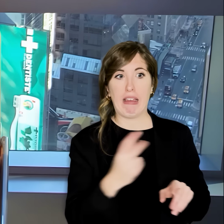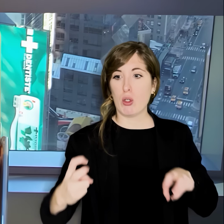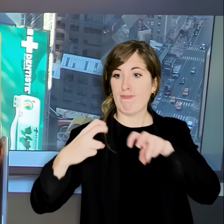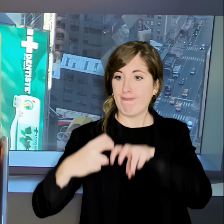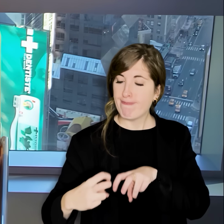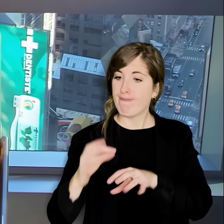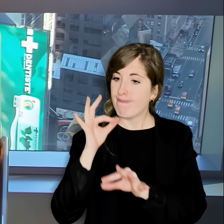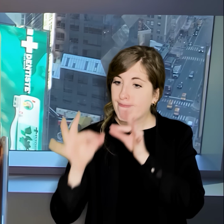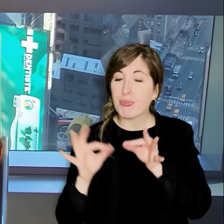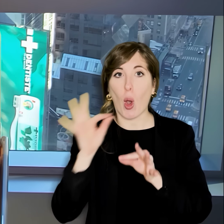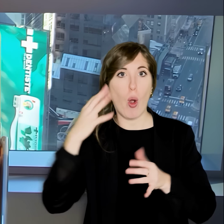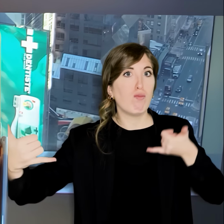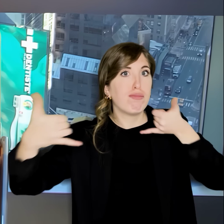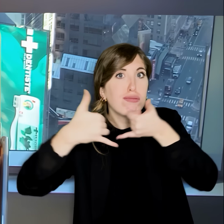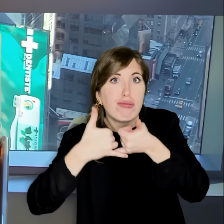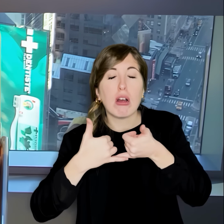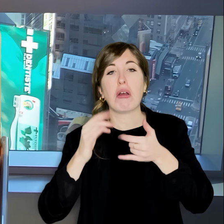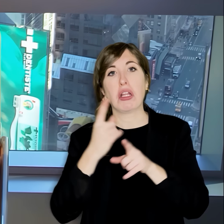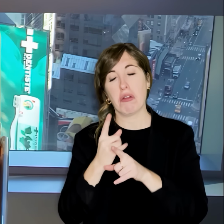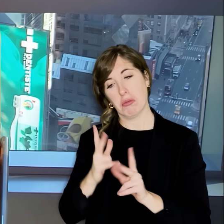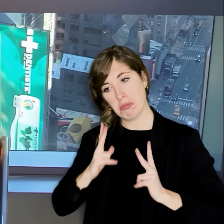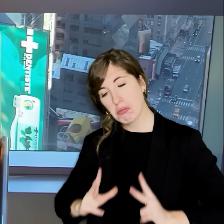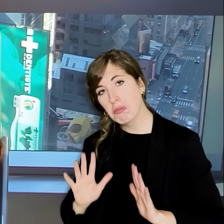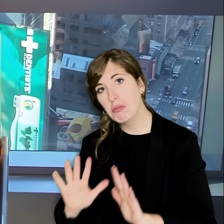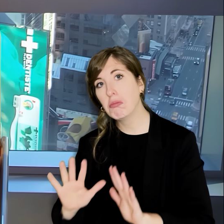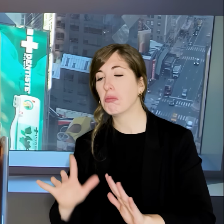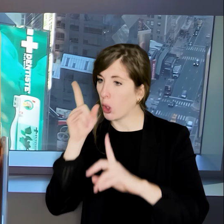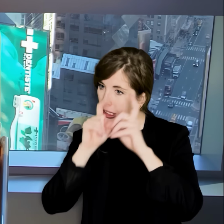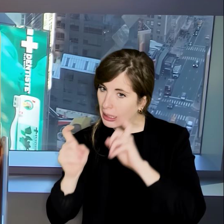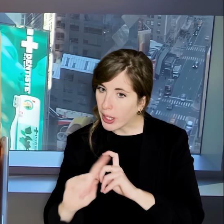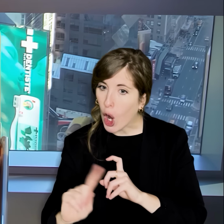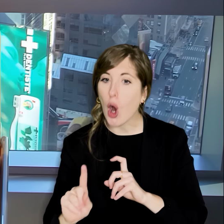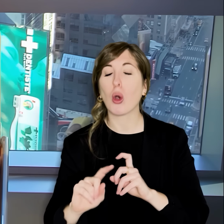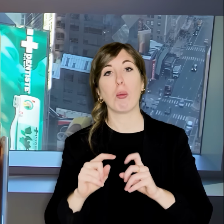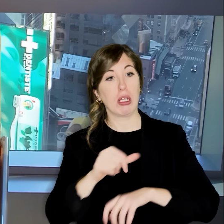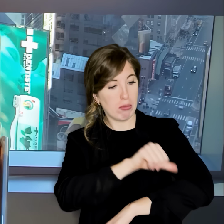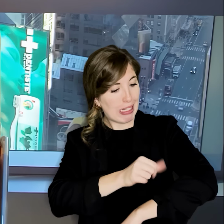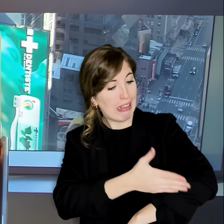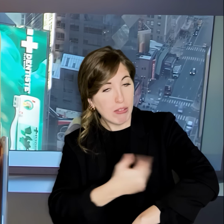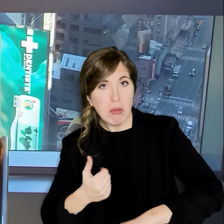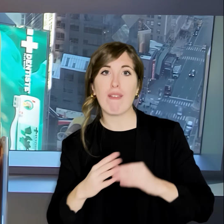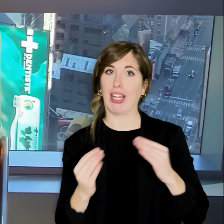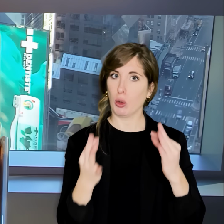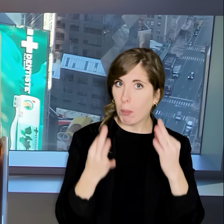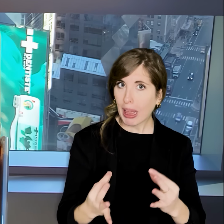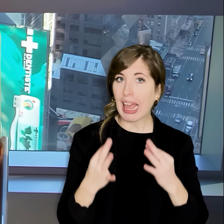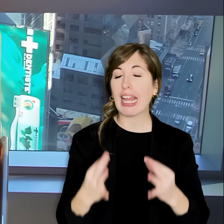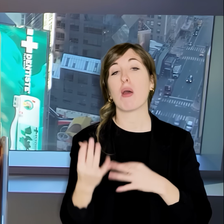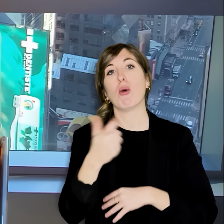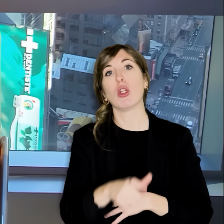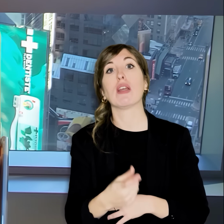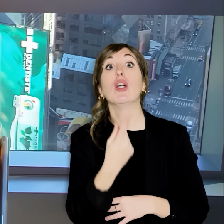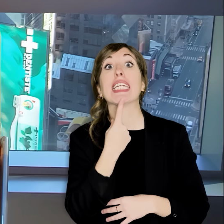a loro agio guardi Non si preoccupi abbiamo fatto bene a toglierlo la gente che ha tolto neo già